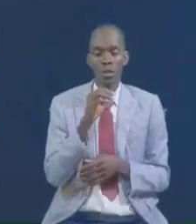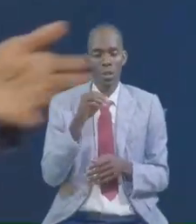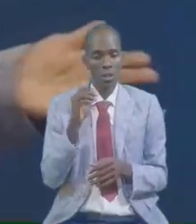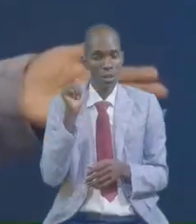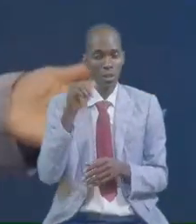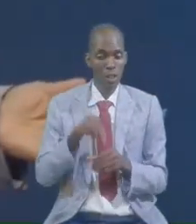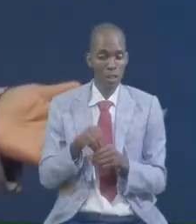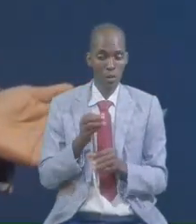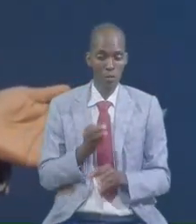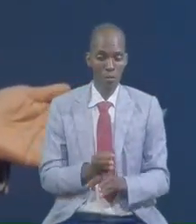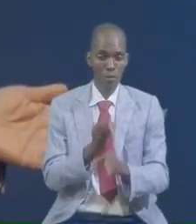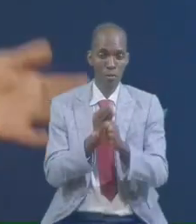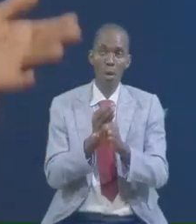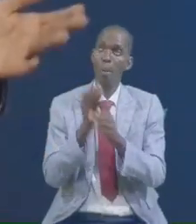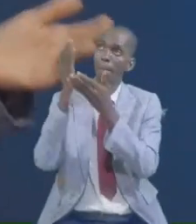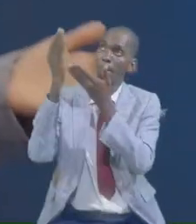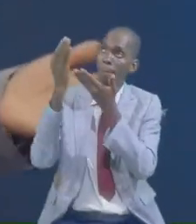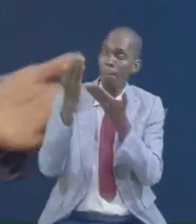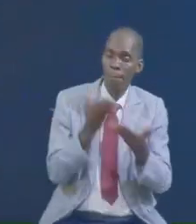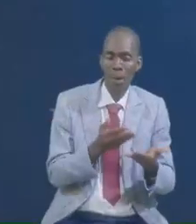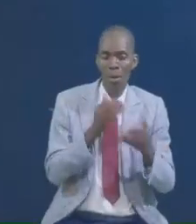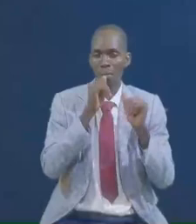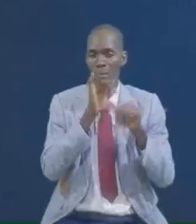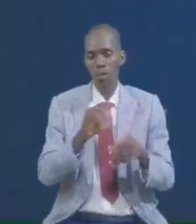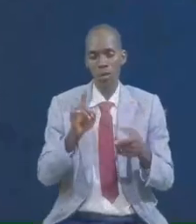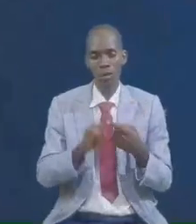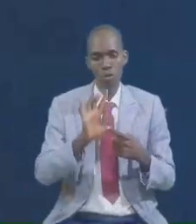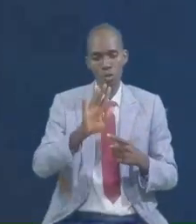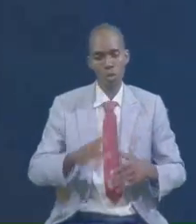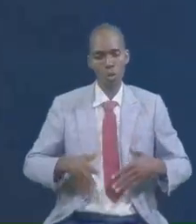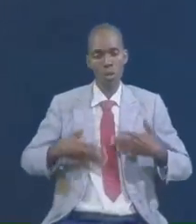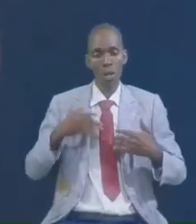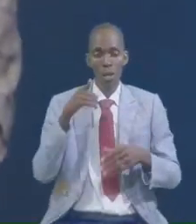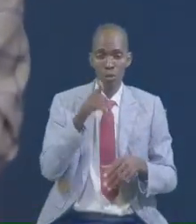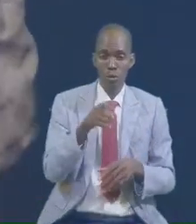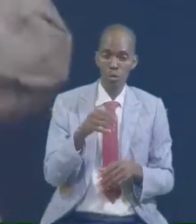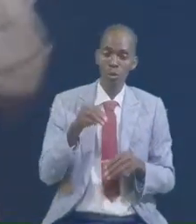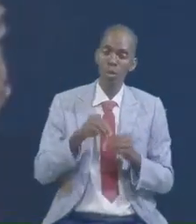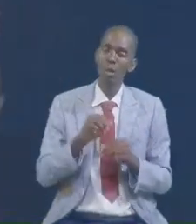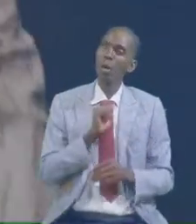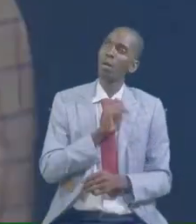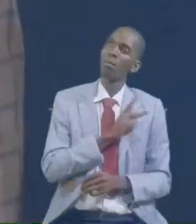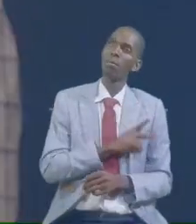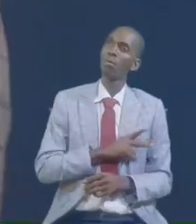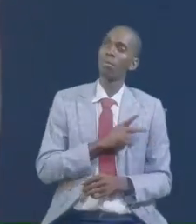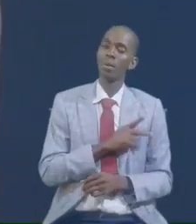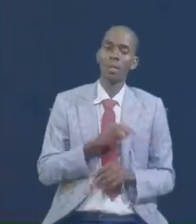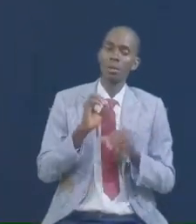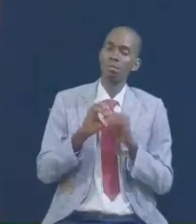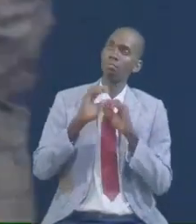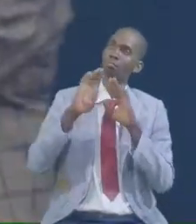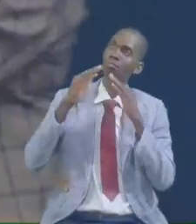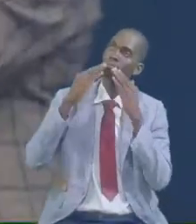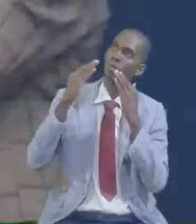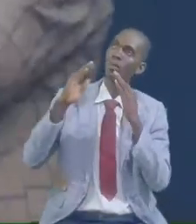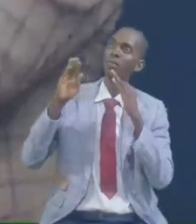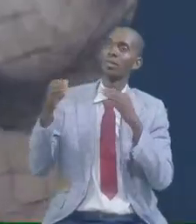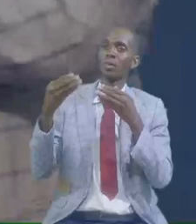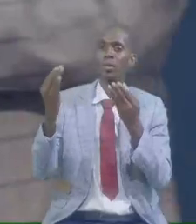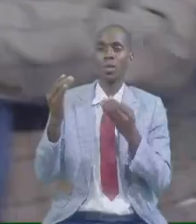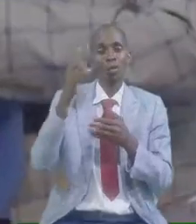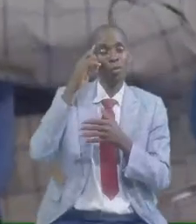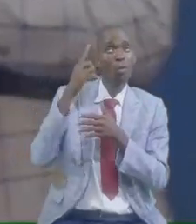fidélité, apporte la bénédiction dans ta vie. Et toi, en appréciation, par appréciation, dans la